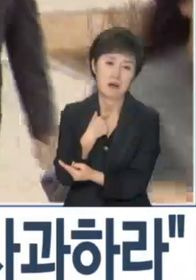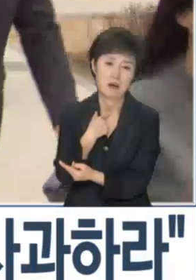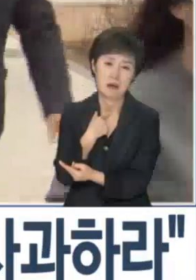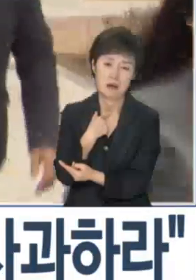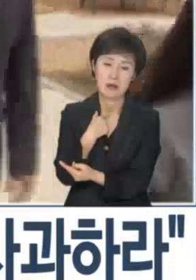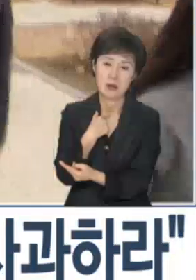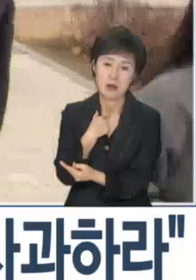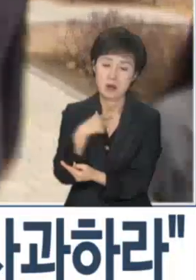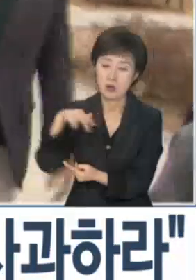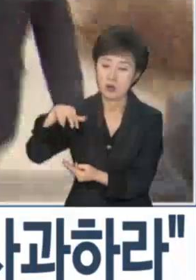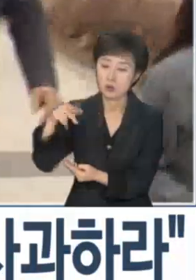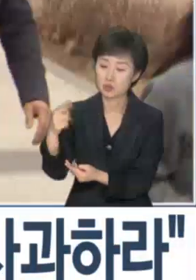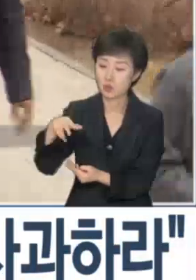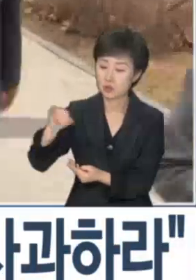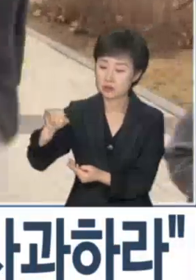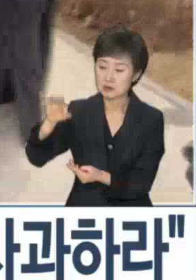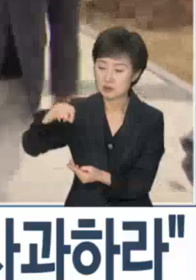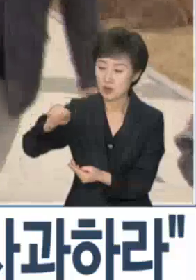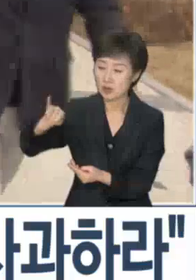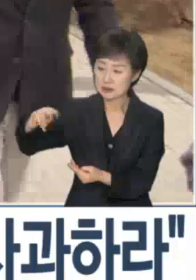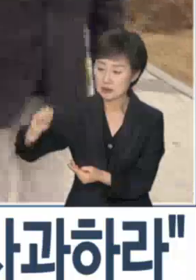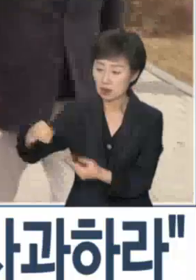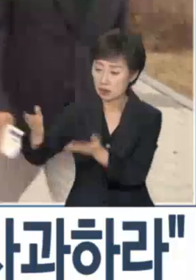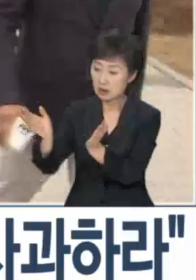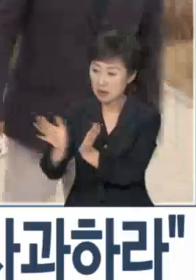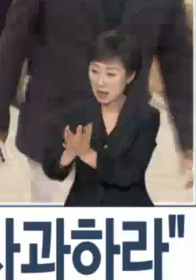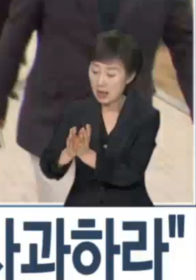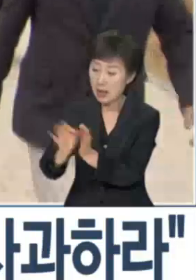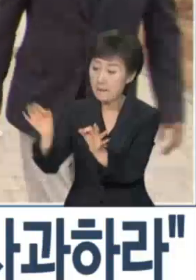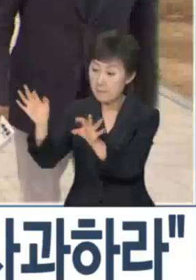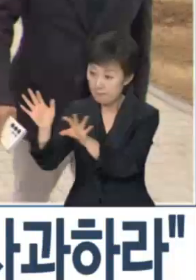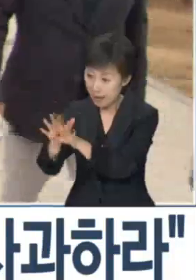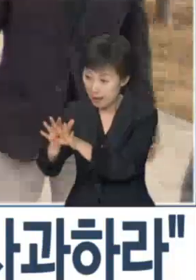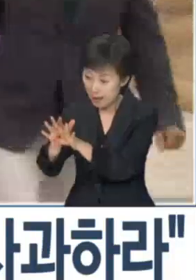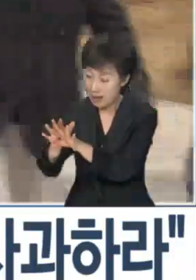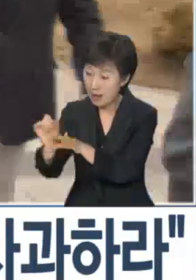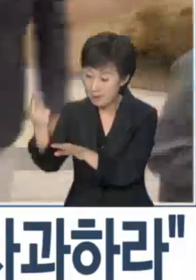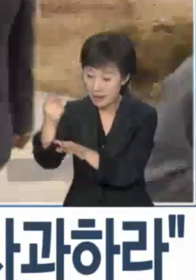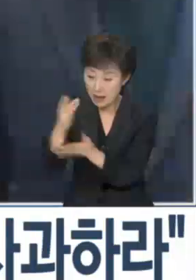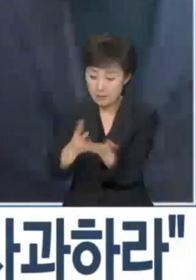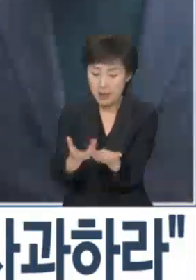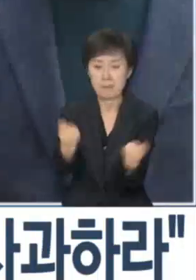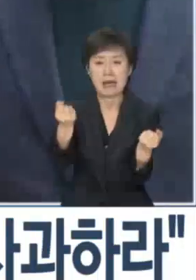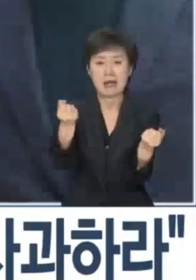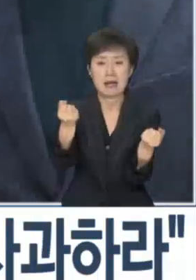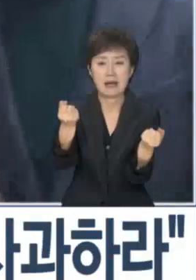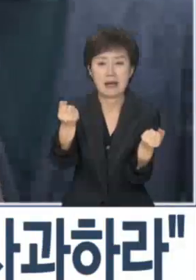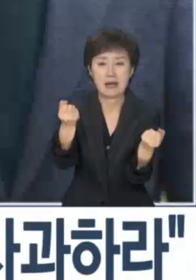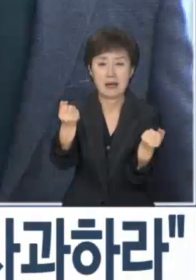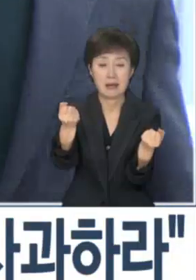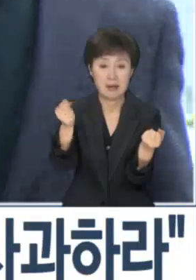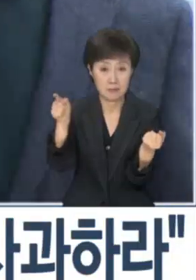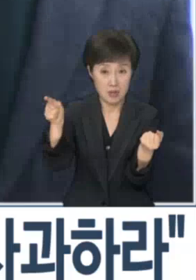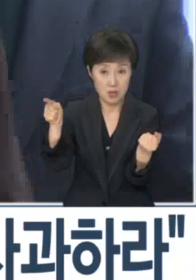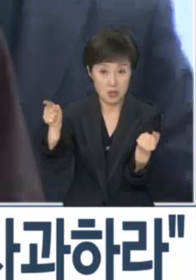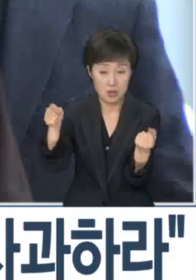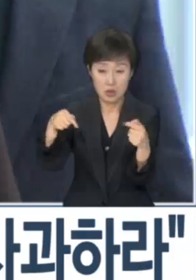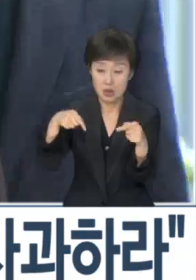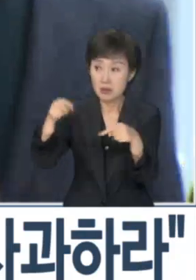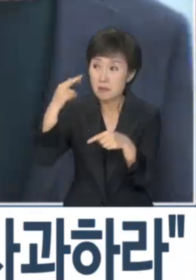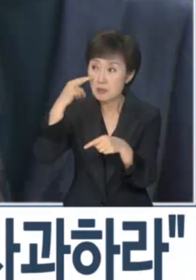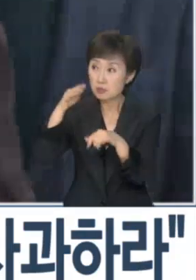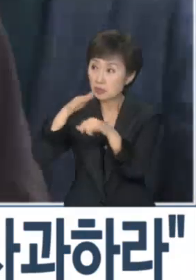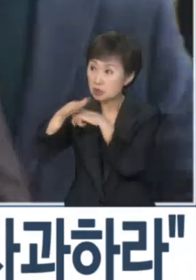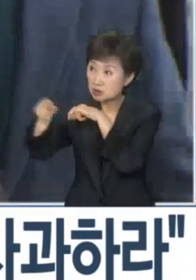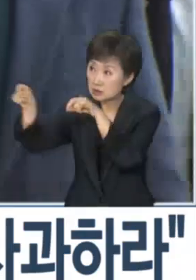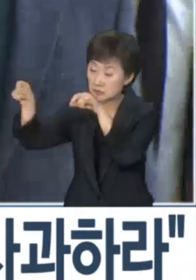없어지고 공화민주당이 야당이었는데 공화당과 민주당에서 보수당이 분열된 겁니다. 이 정당 정치를 우리가